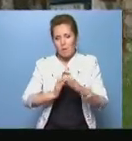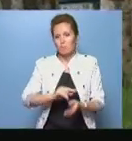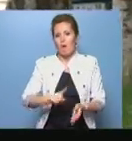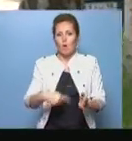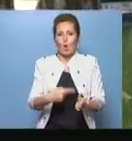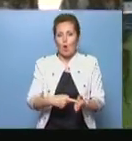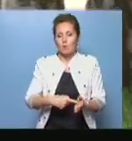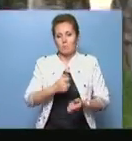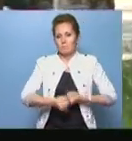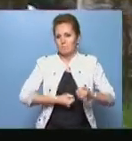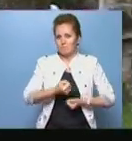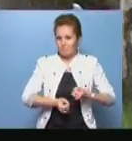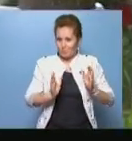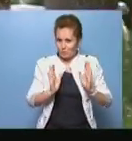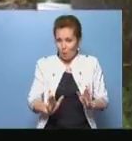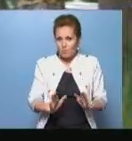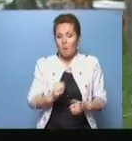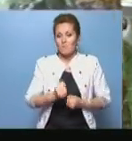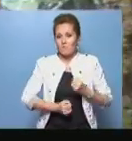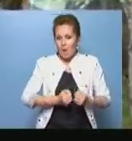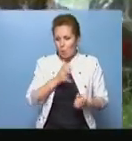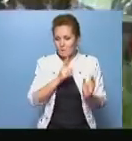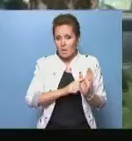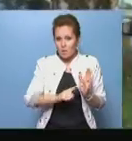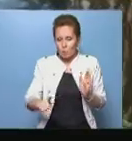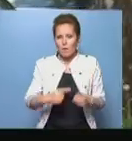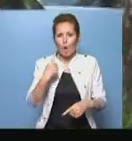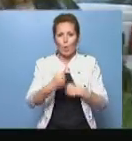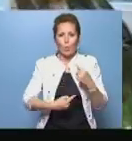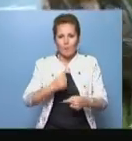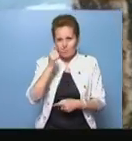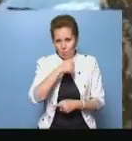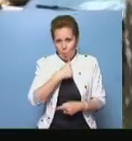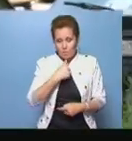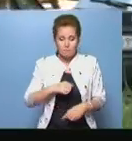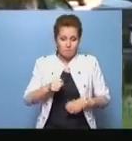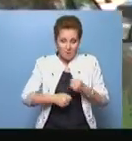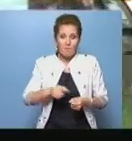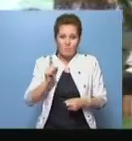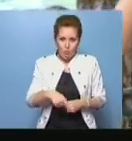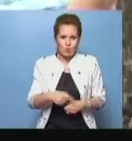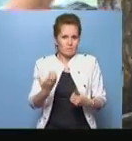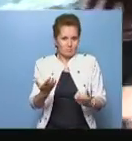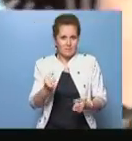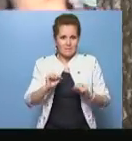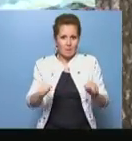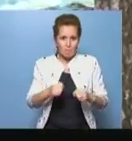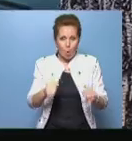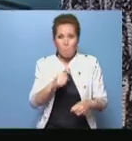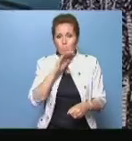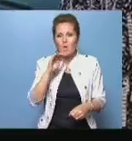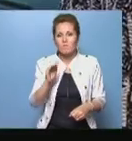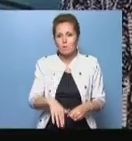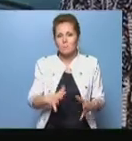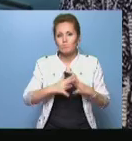передвигается исключительно на велосипеде. Причем велосезон у Сергея круглогодичный. В седле даже зимой. Но даже он, профессионал с большим